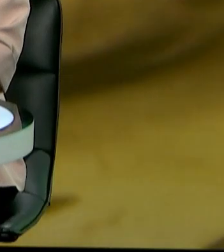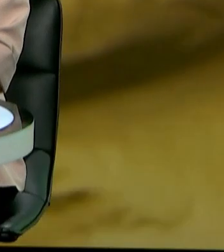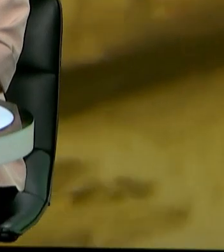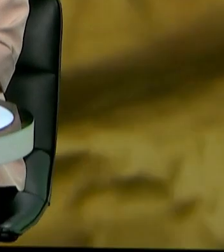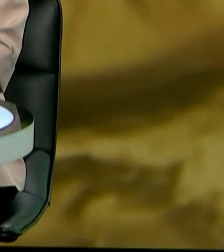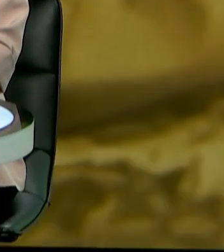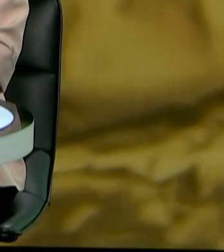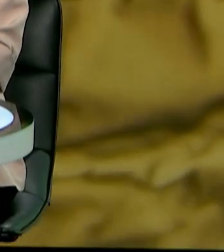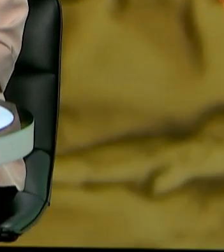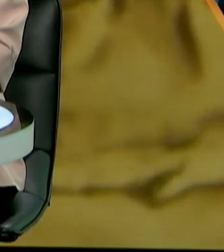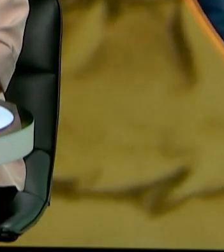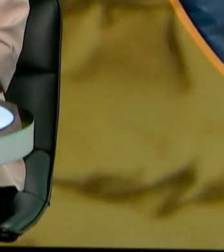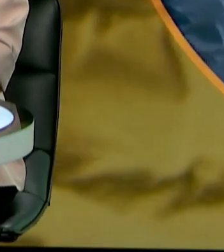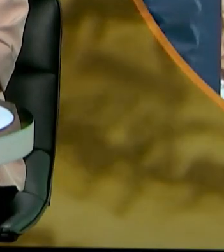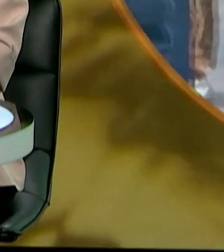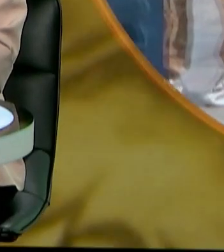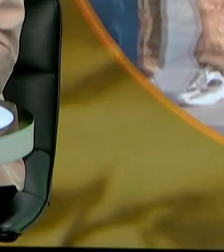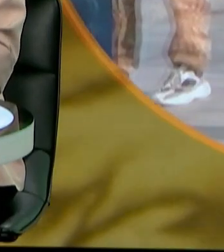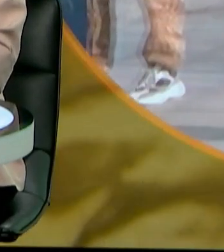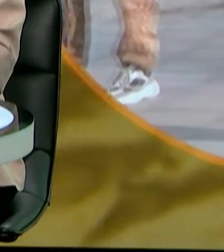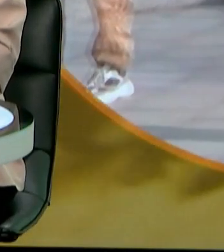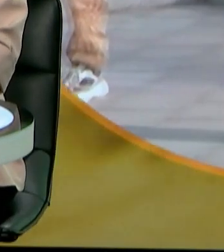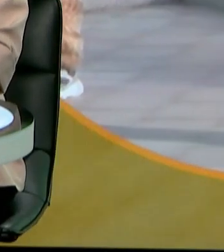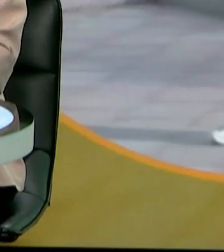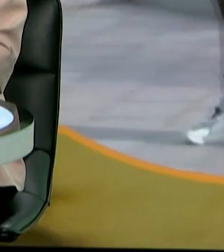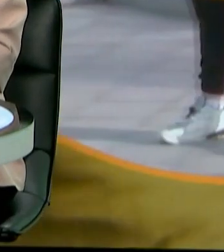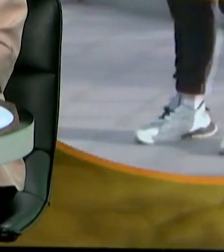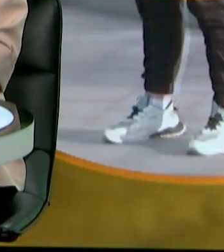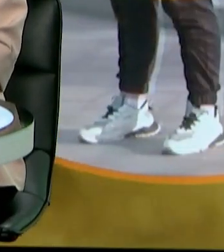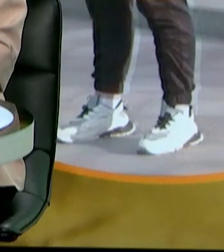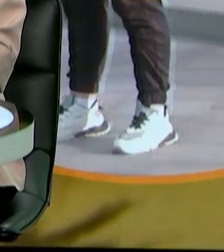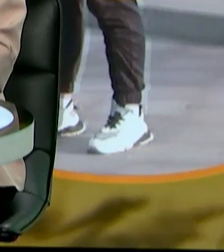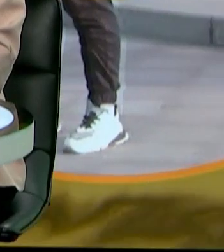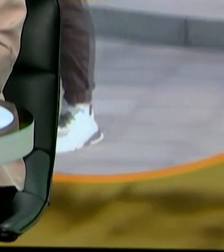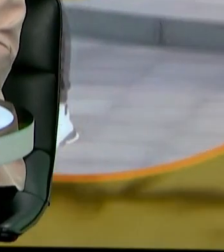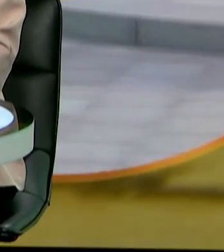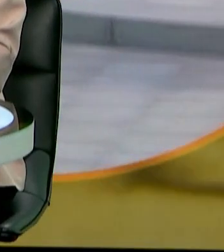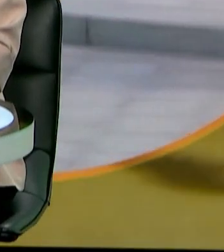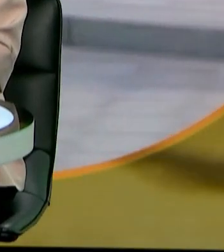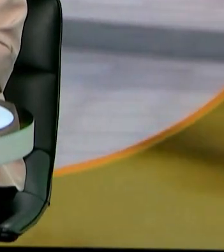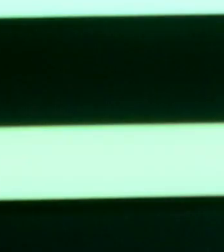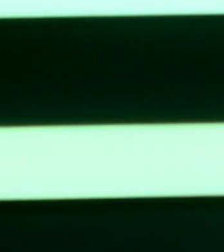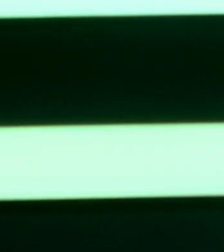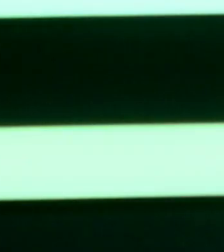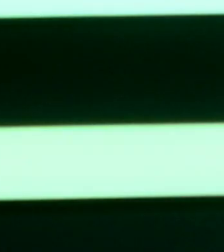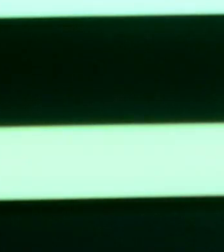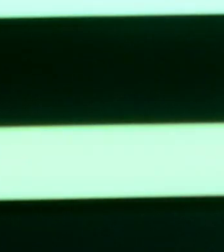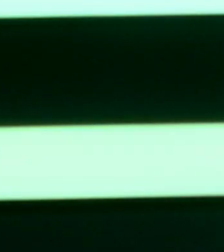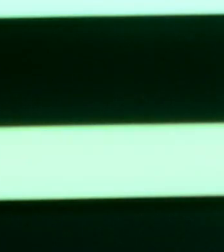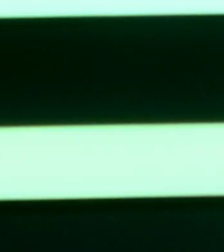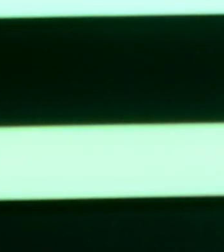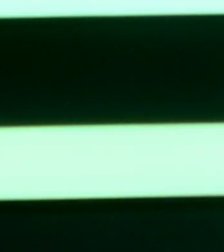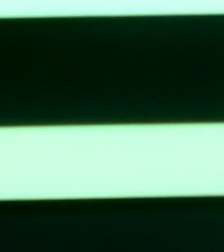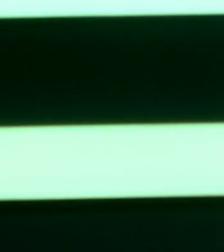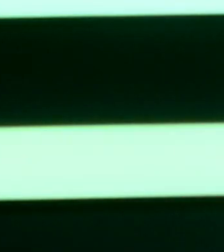Готівковий долар дешевшав упродовж минулого тижня. Так, за інформацією сайту Мінфін.com.ua, 10 лютого долар